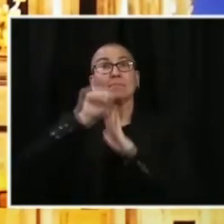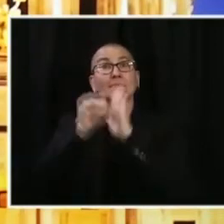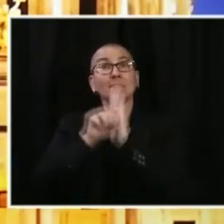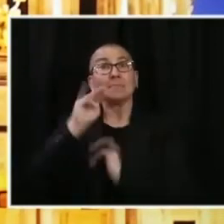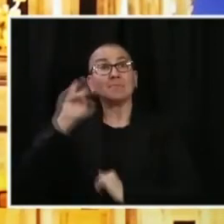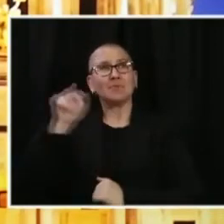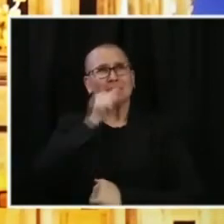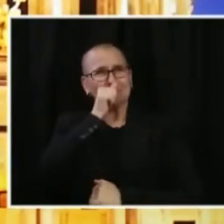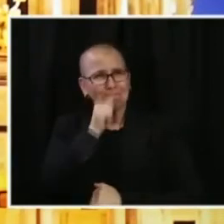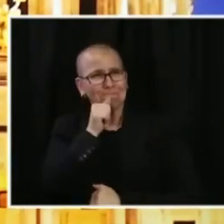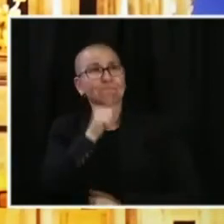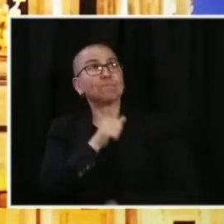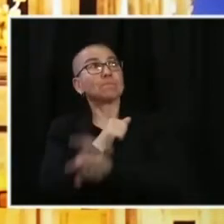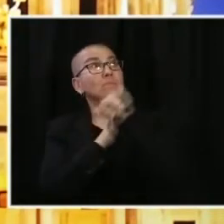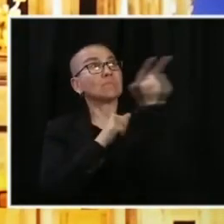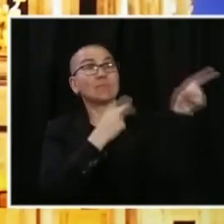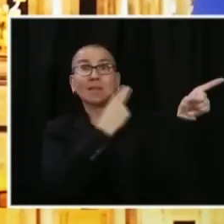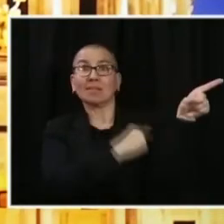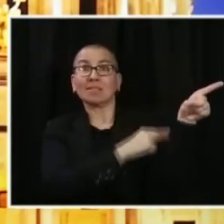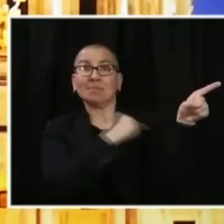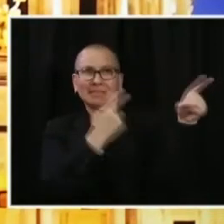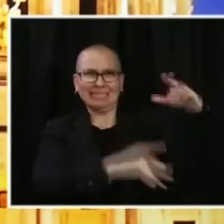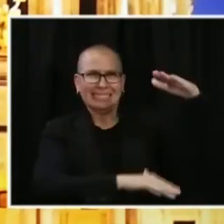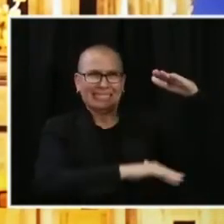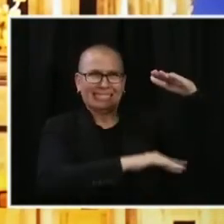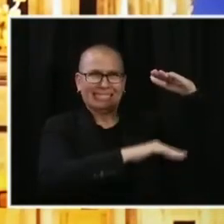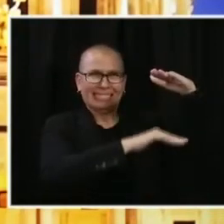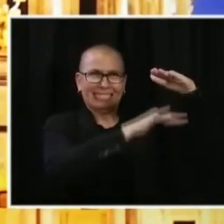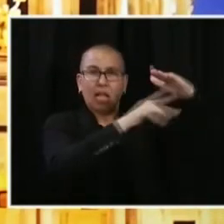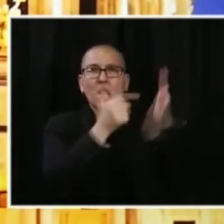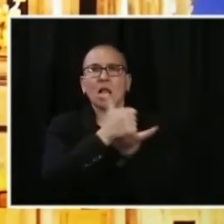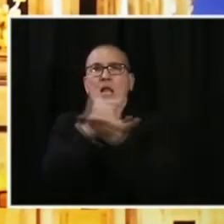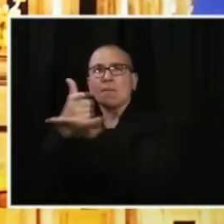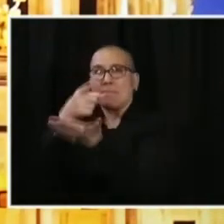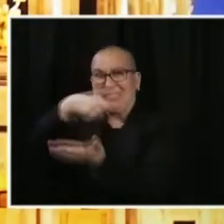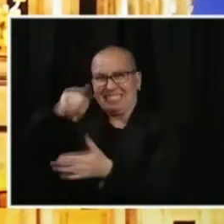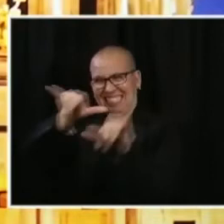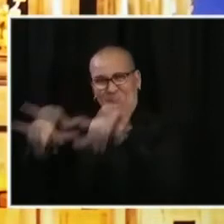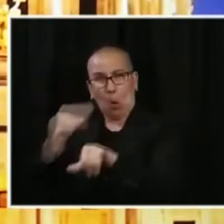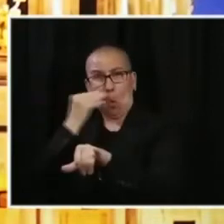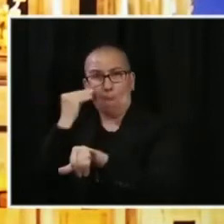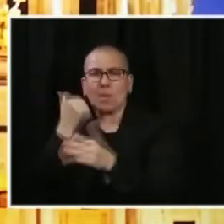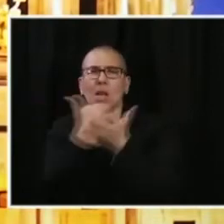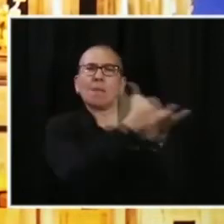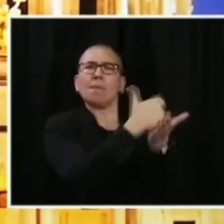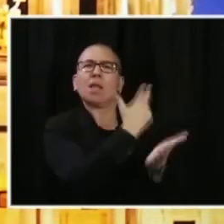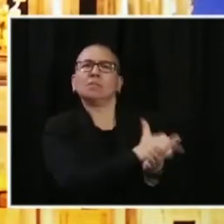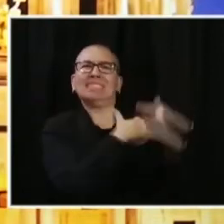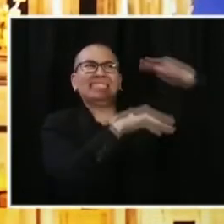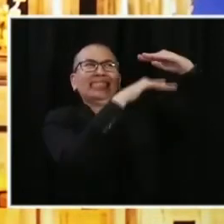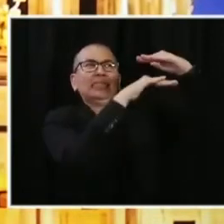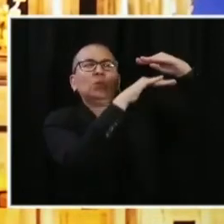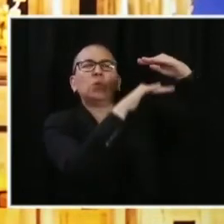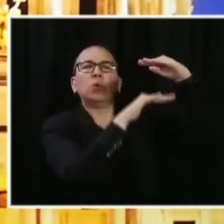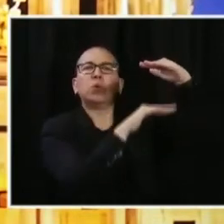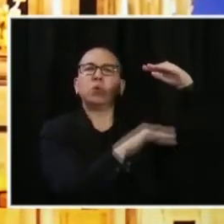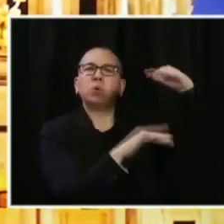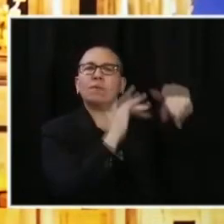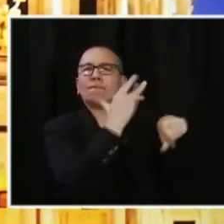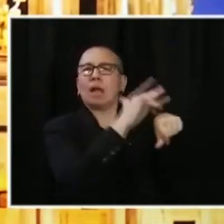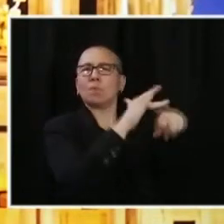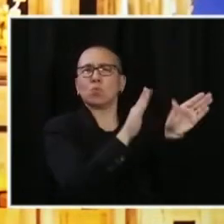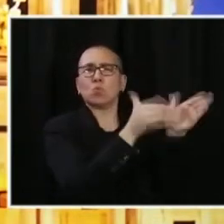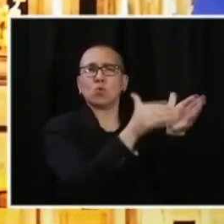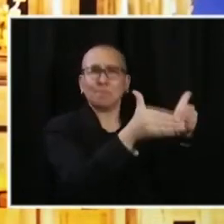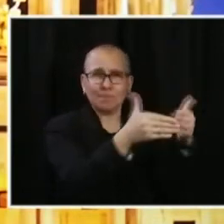chế độ là ba tuổi cho nên châu nhớ cho hồ mình là sợ ta thầu đi nhớ cho hồ trẻ bây giờ trẻ tàu rất kỹ là một loại dạng tận đê bên trên tàu